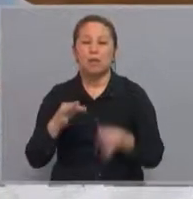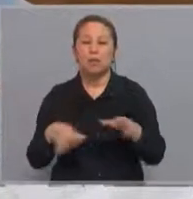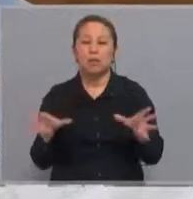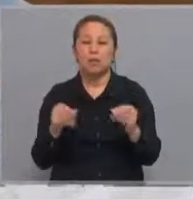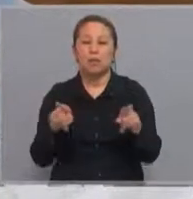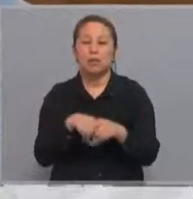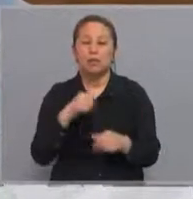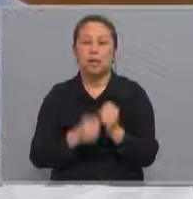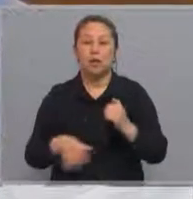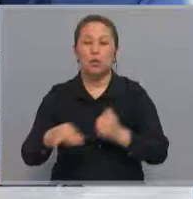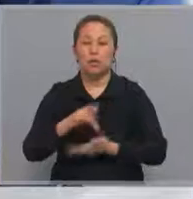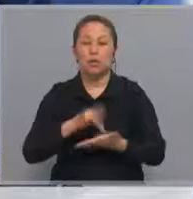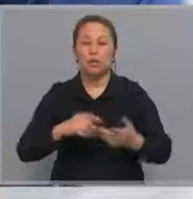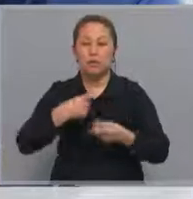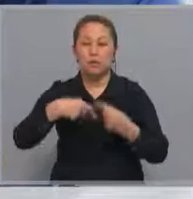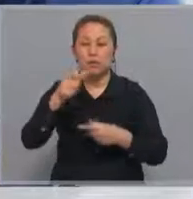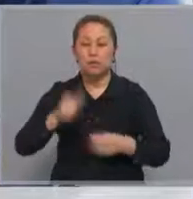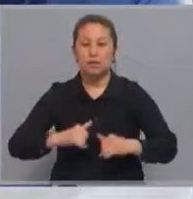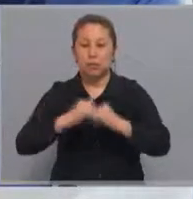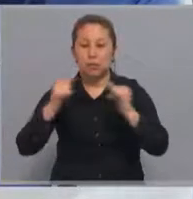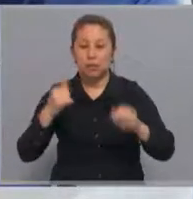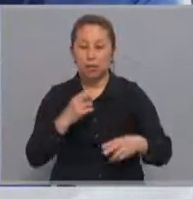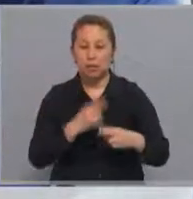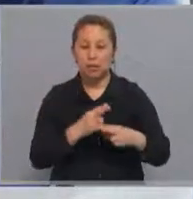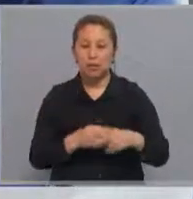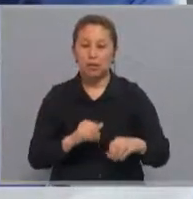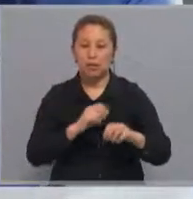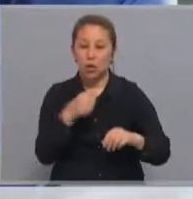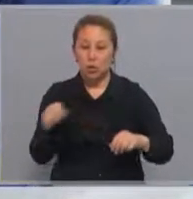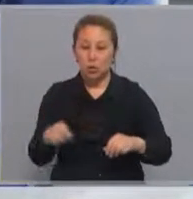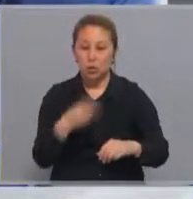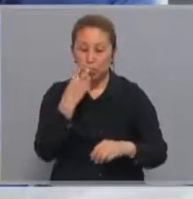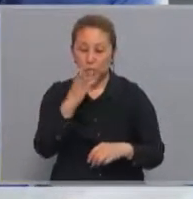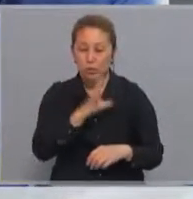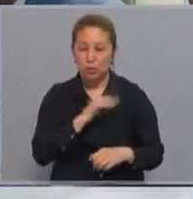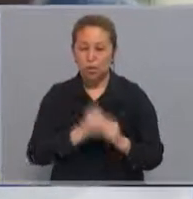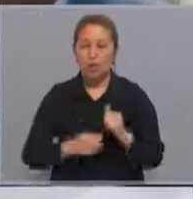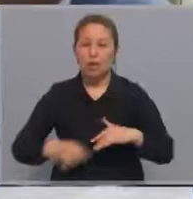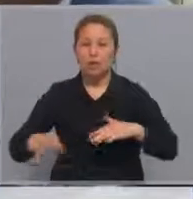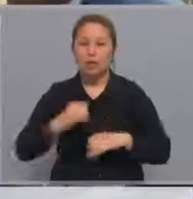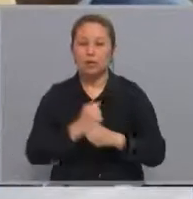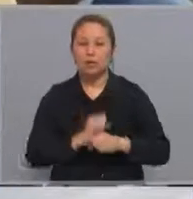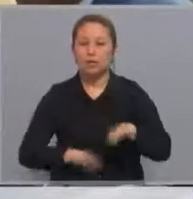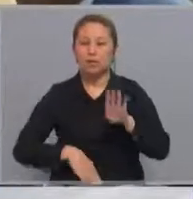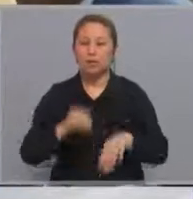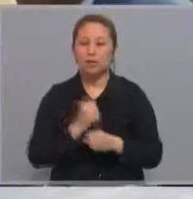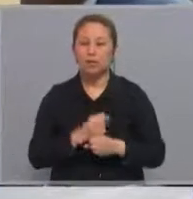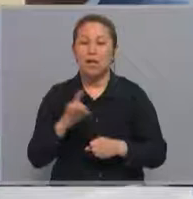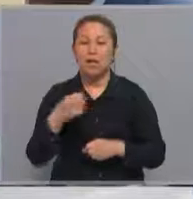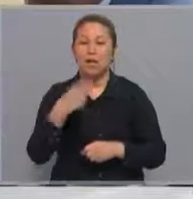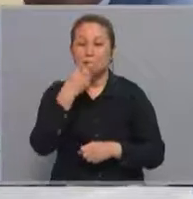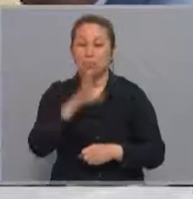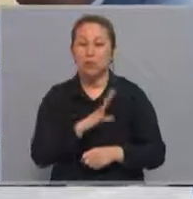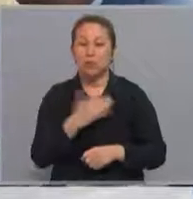бірлесіп, әр аудан қалада бизнестің дамуындағы кедергілерді жою жолдарын қарастырды. Ендігі жерде әр ауданда бизнес климатты жақсарту мақсатында рейтинг